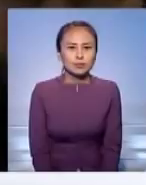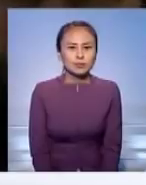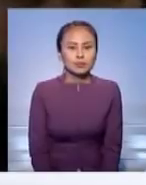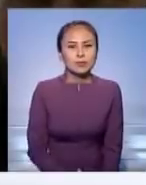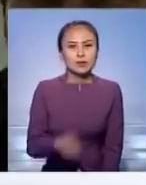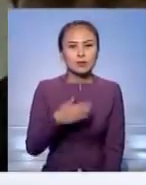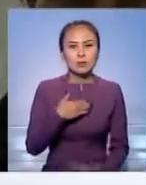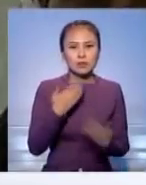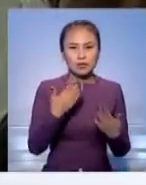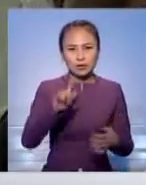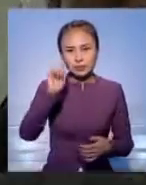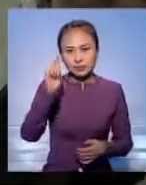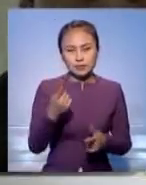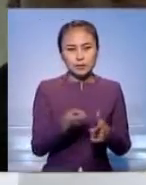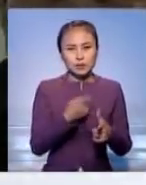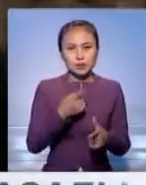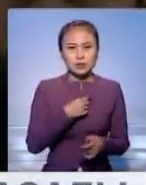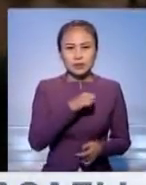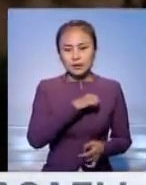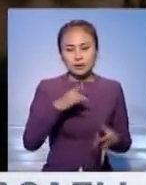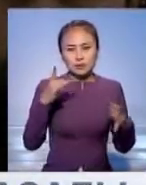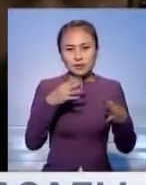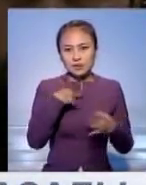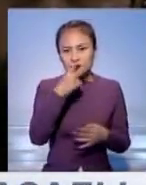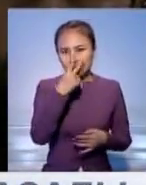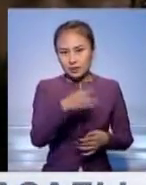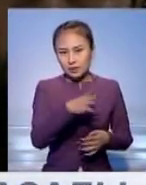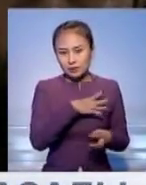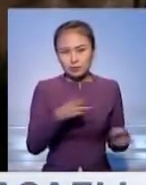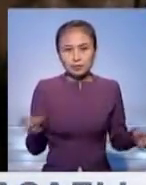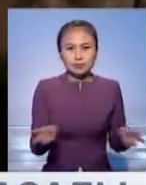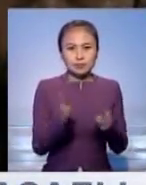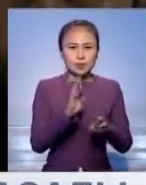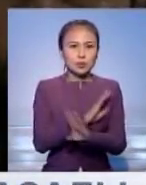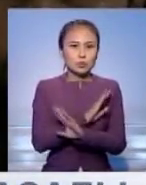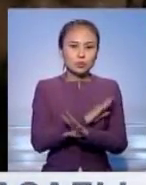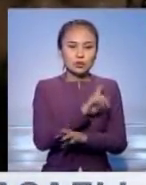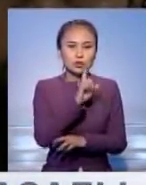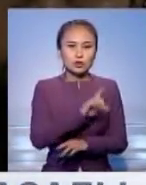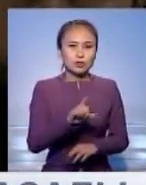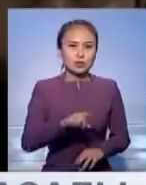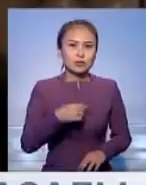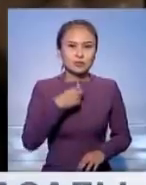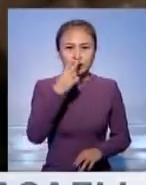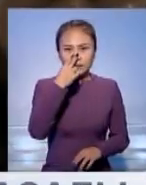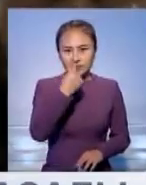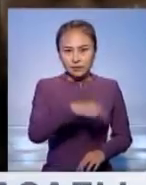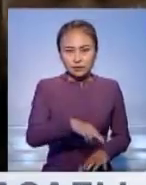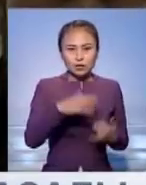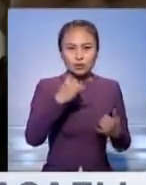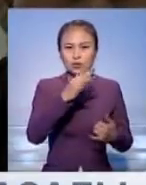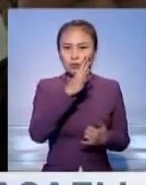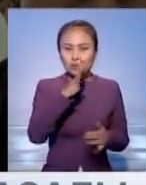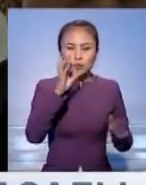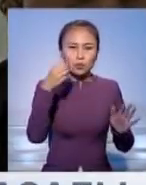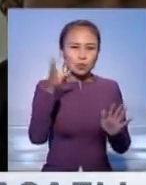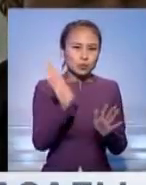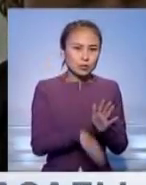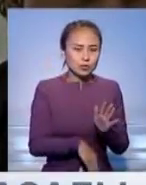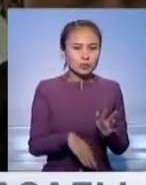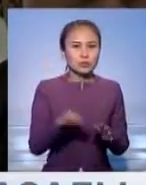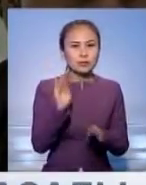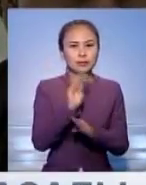Мен бұл қақтығысты өз көзіммен көрдім. Мекемелер отқа оранып қайтыс болған адамдардың денелерін көрдім. Ондағы жағдай өте